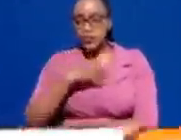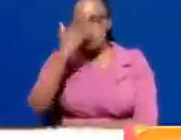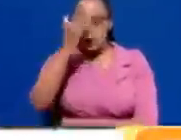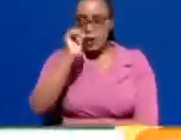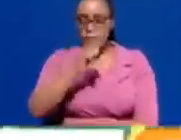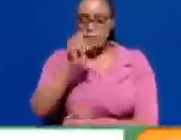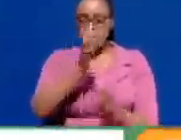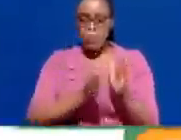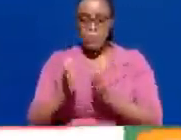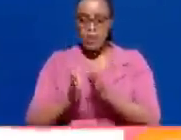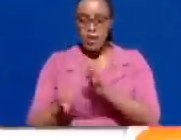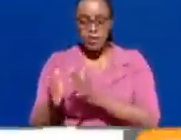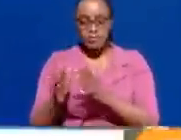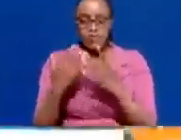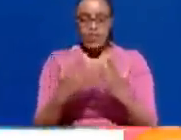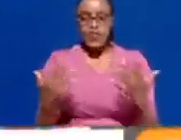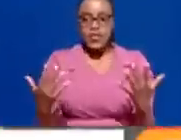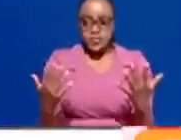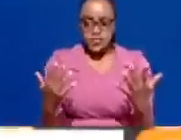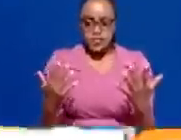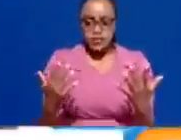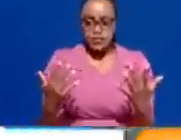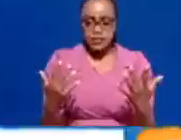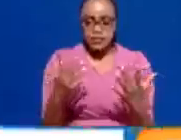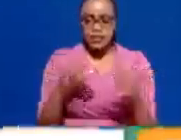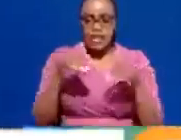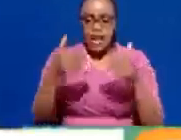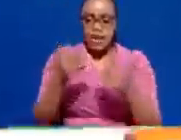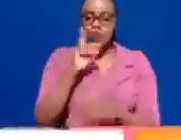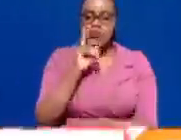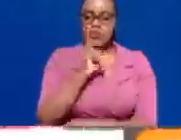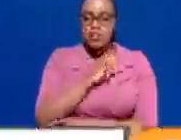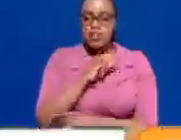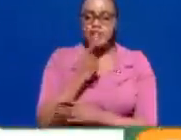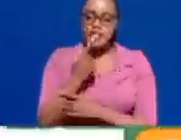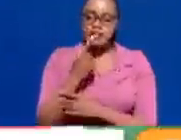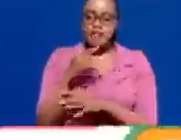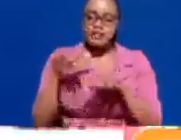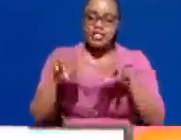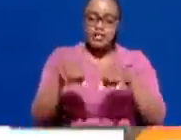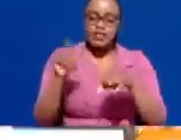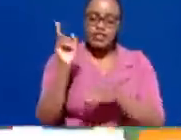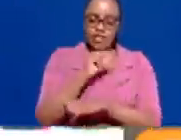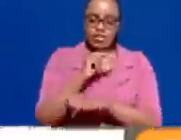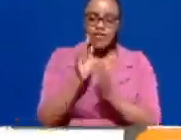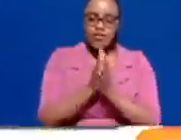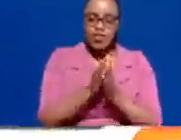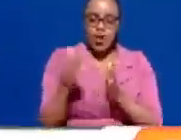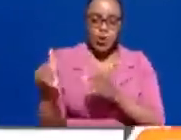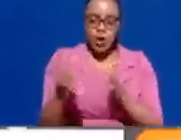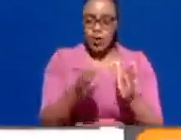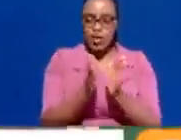tuweze kupanga mambo ya kukamilisha succession kwa njia na